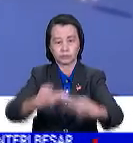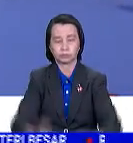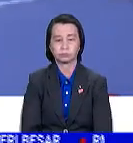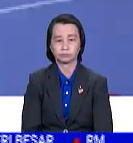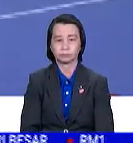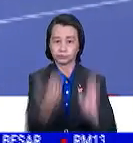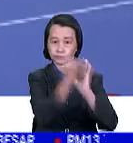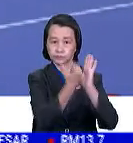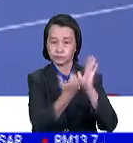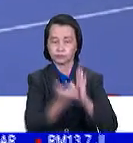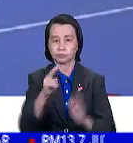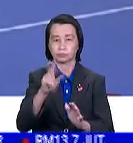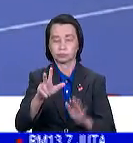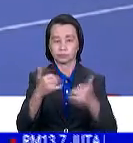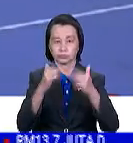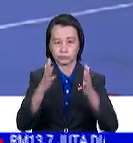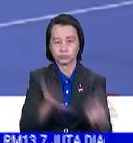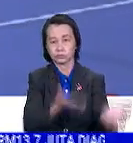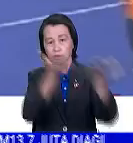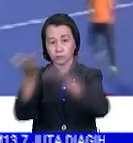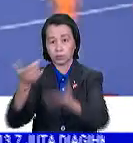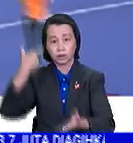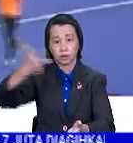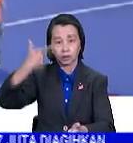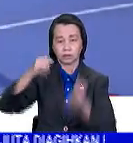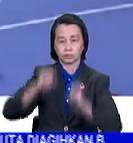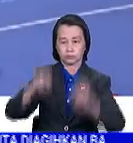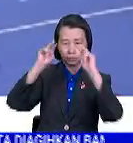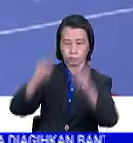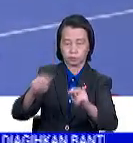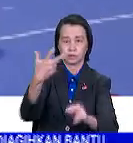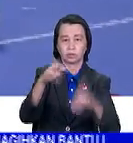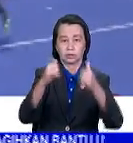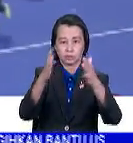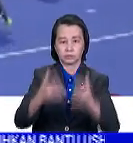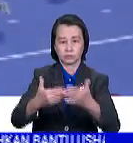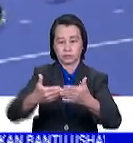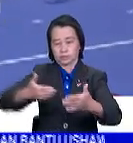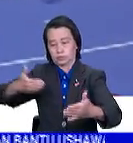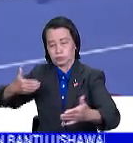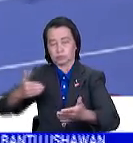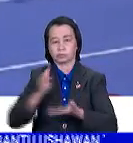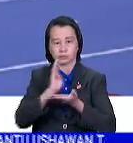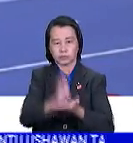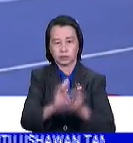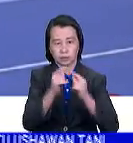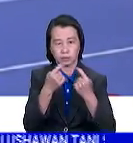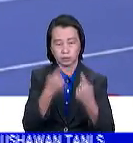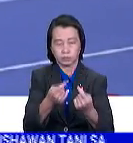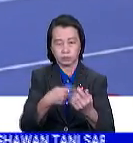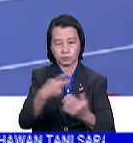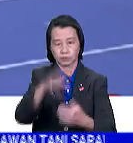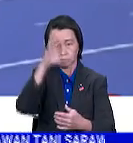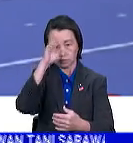Menerusi senarai 23 pemain yang dibawa ke London, juga dapat disaksikan 3 pemain yang sebelum ini membantu skuad projek khas